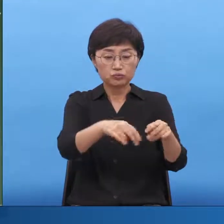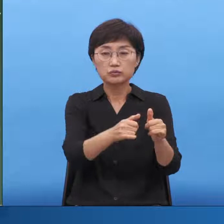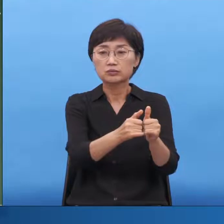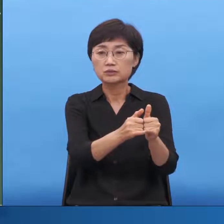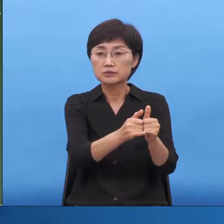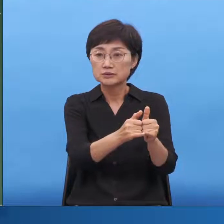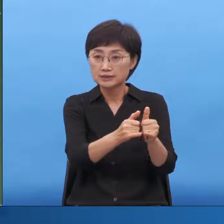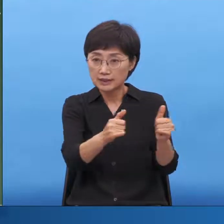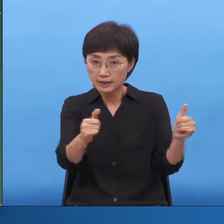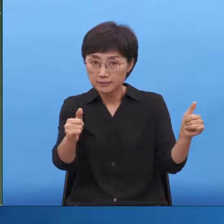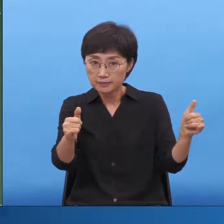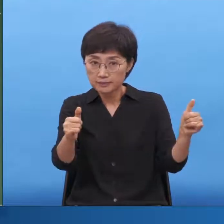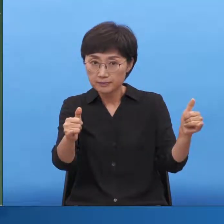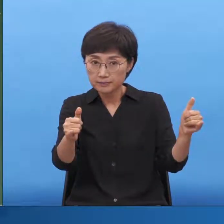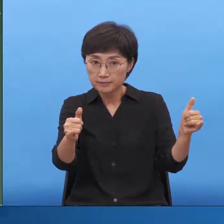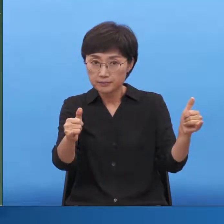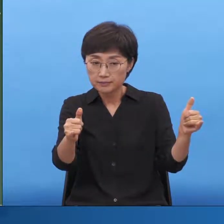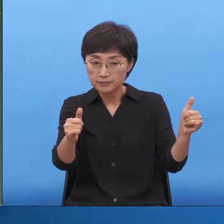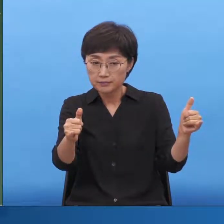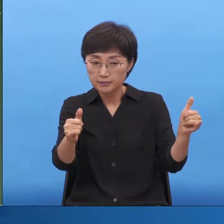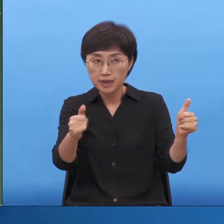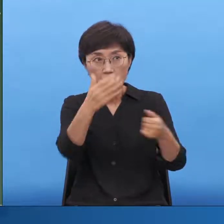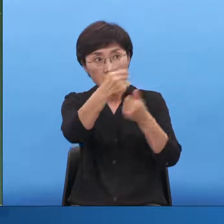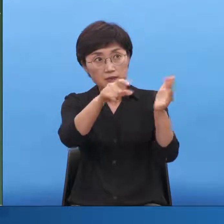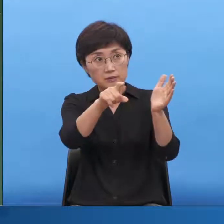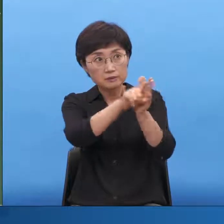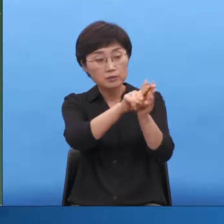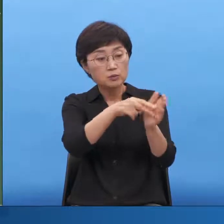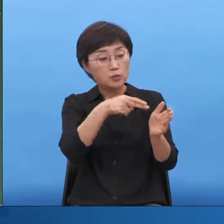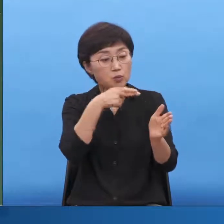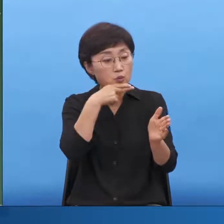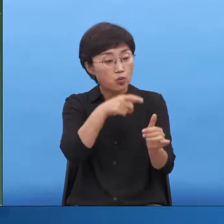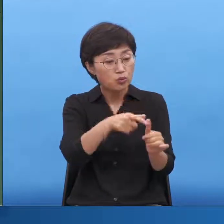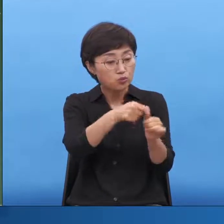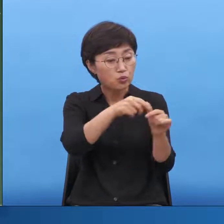틀린 기도가 왜 응답이 되냐는 겁니다.